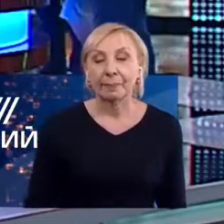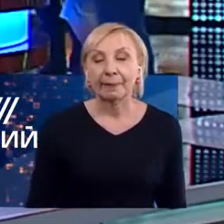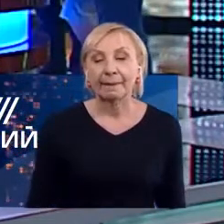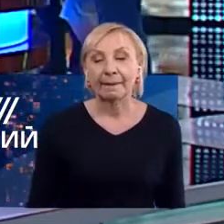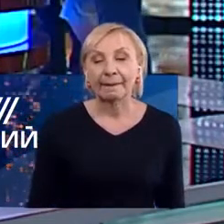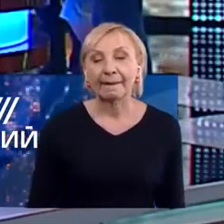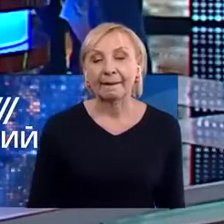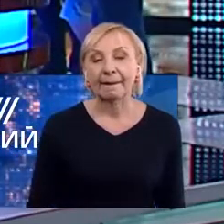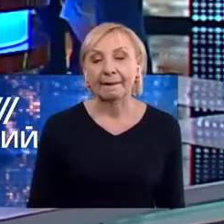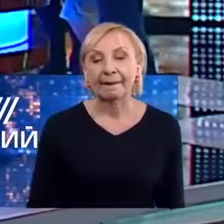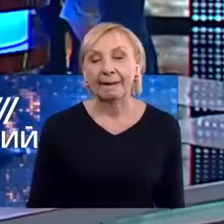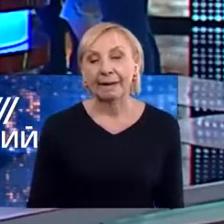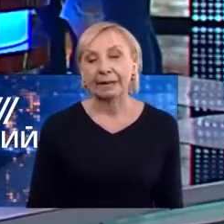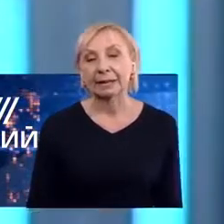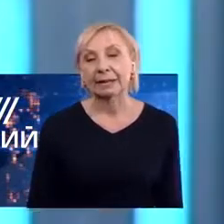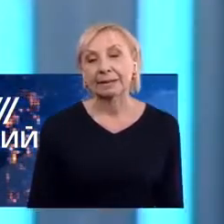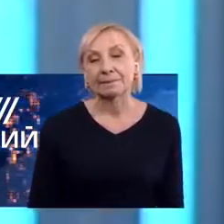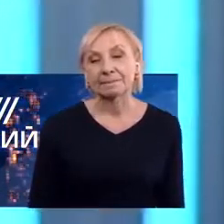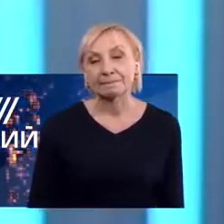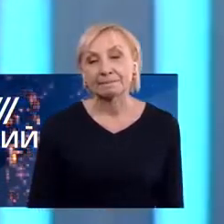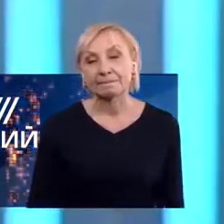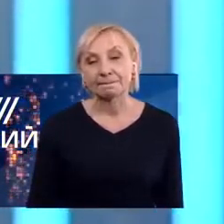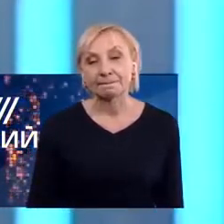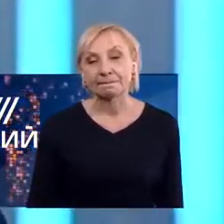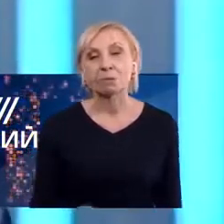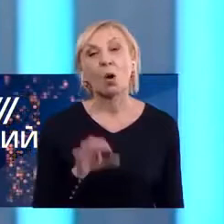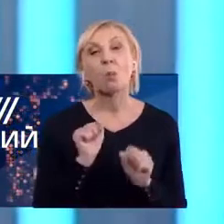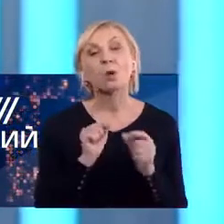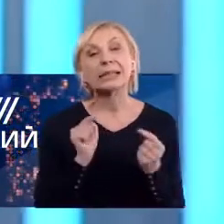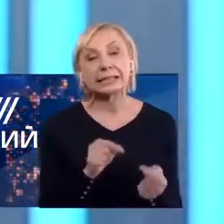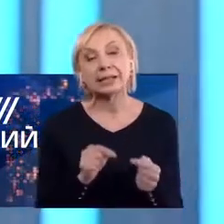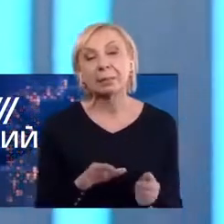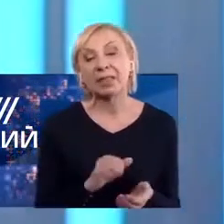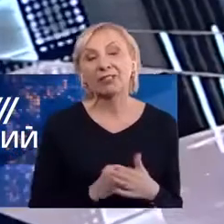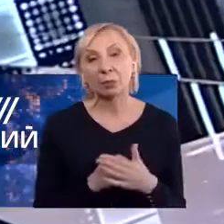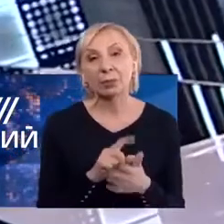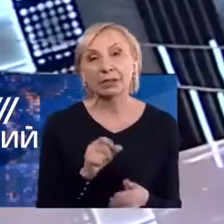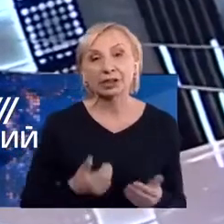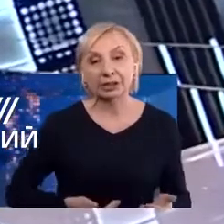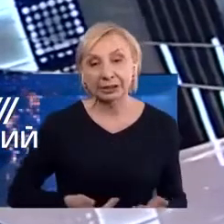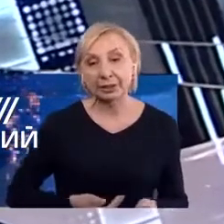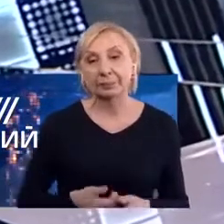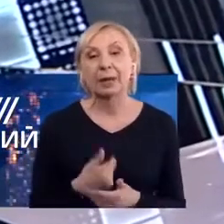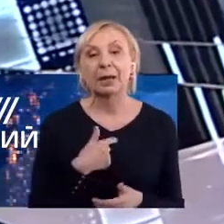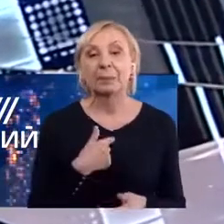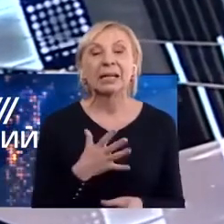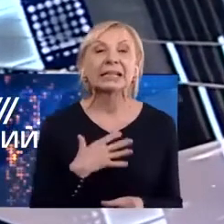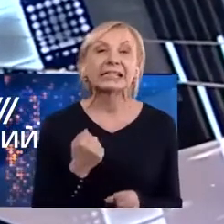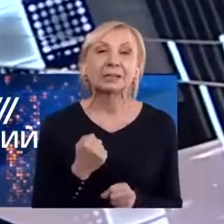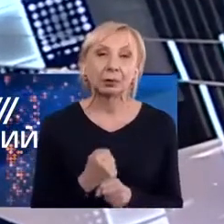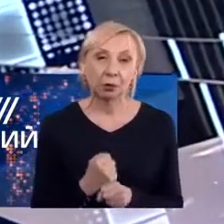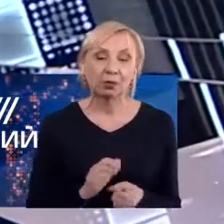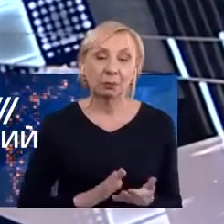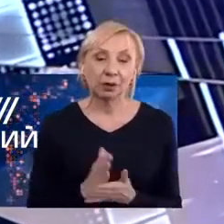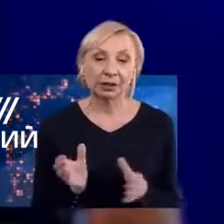рейтинг других має опозиційна платформа «За життя». Окей. Дякую. Що ми є дисциплінована політична сила. Ми вже